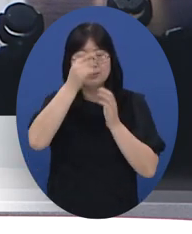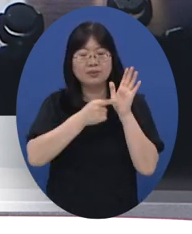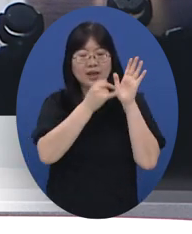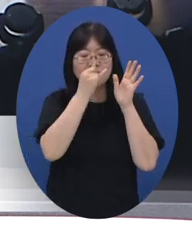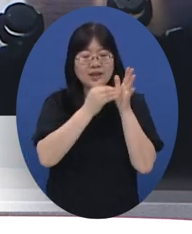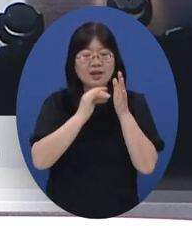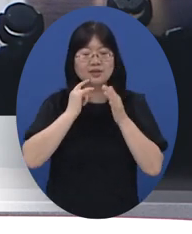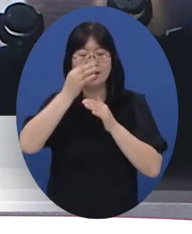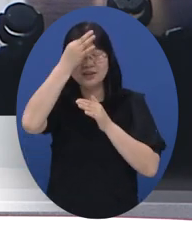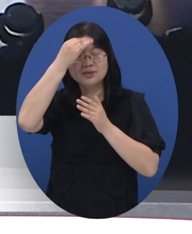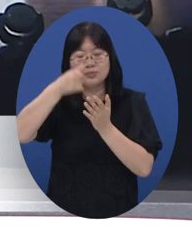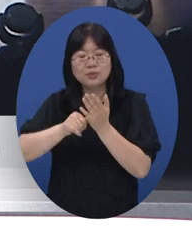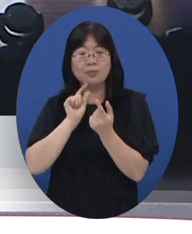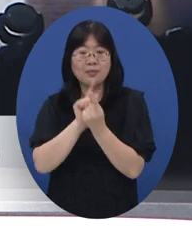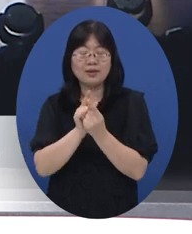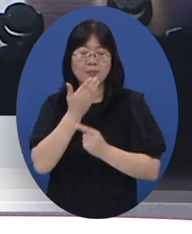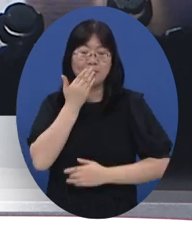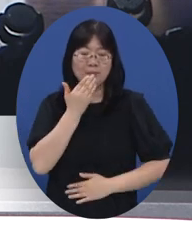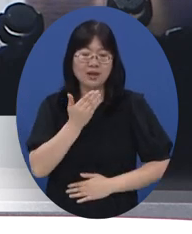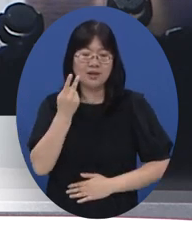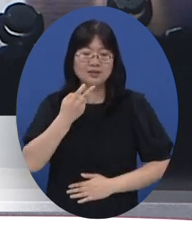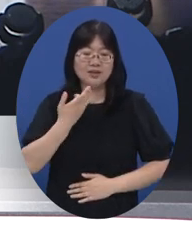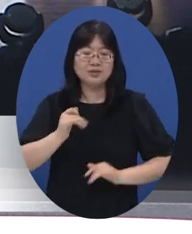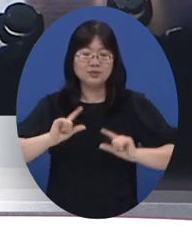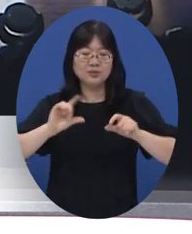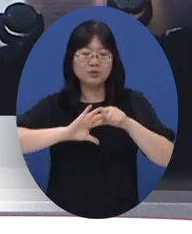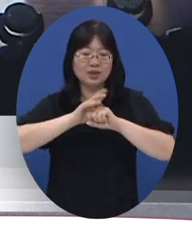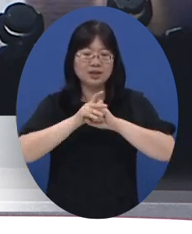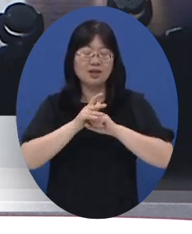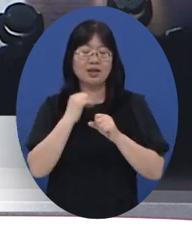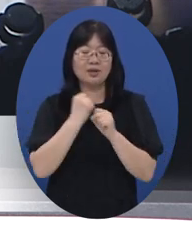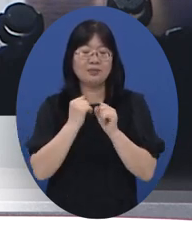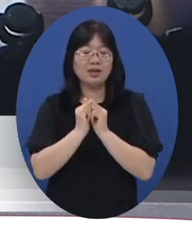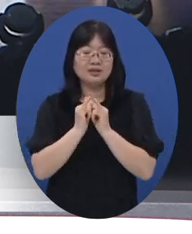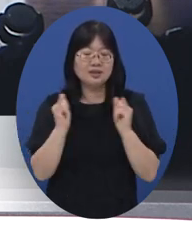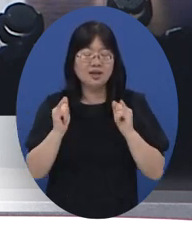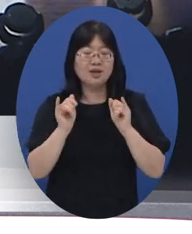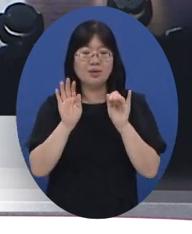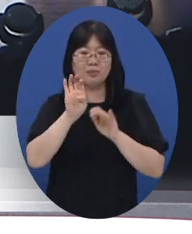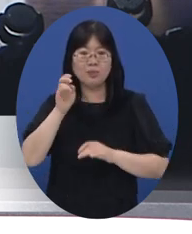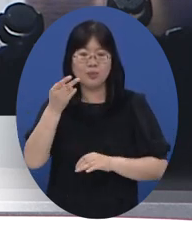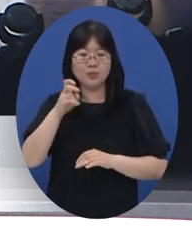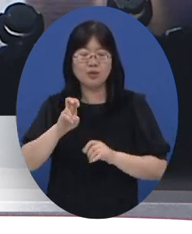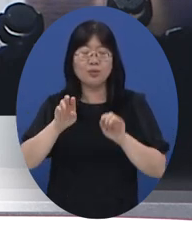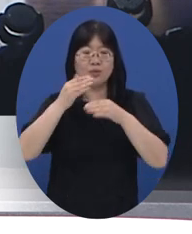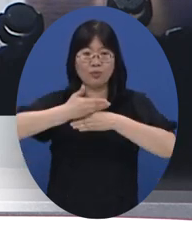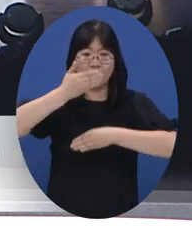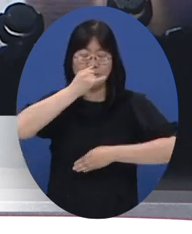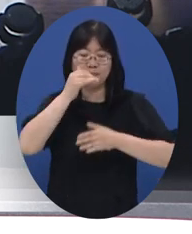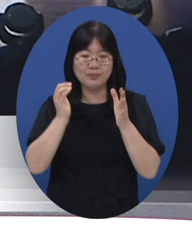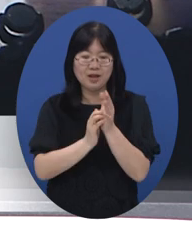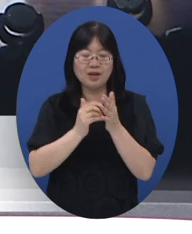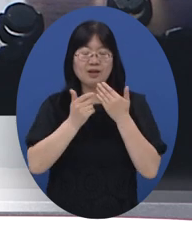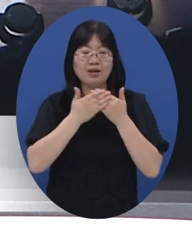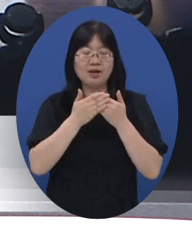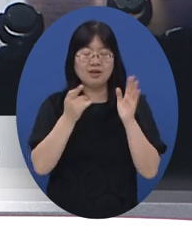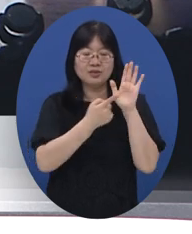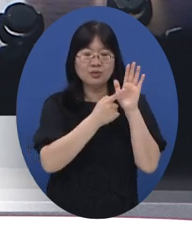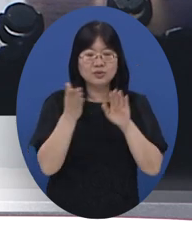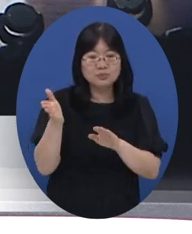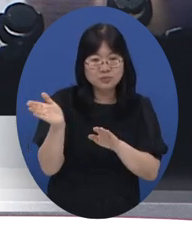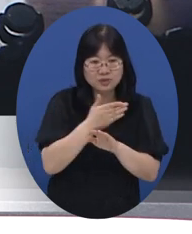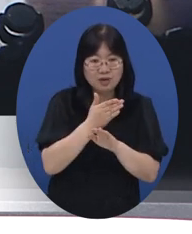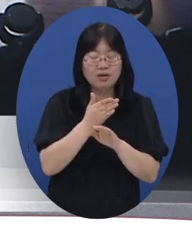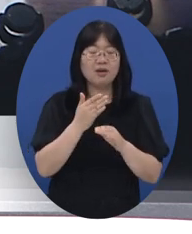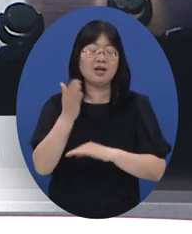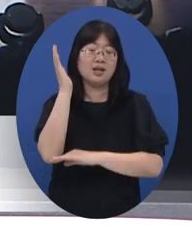그리는 예술 작품을 만날 수 있는 2019 글로벌 개발자 포럼에 화려한 막이 올랐습니다. 체험 전시부터 세계 석학들이